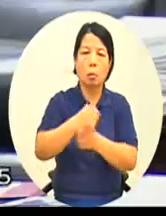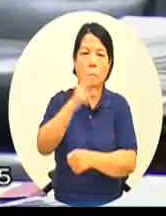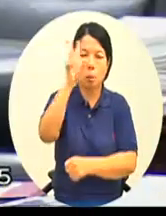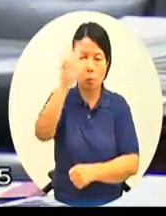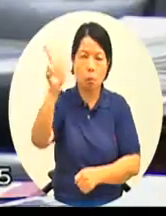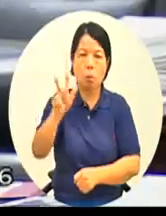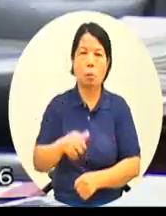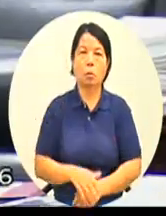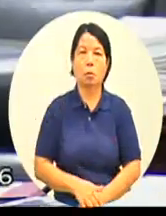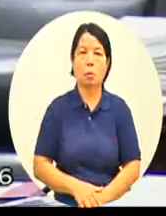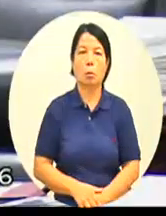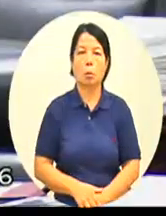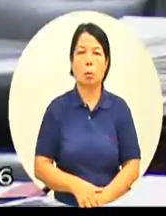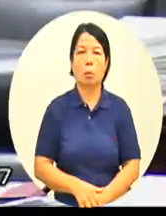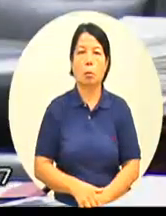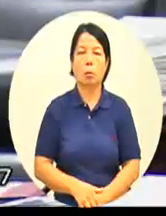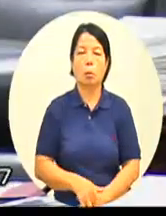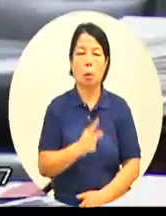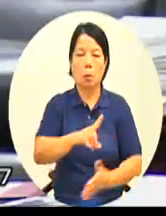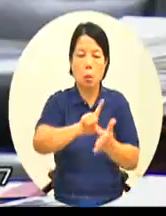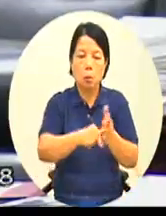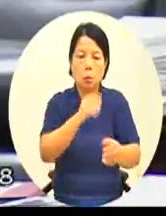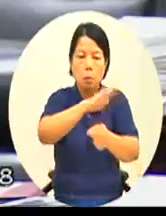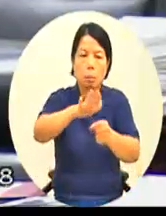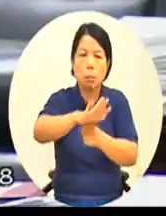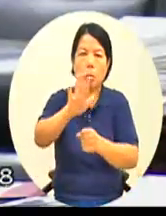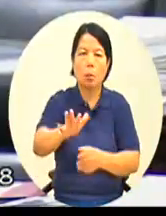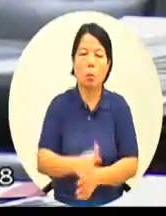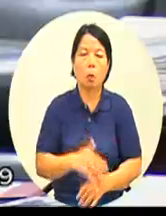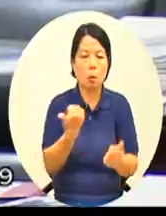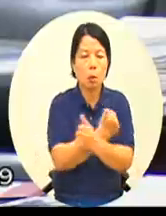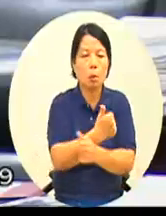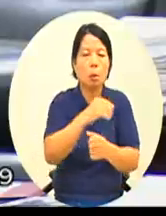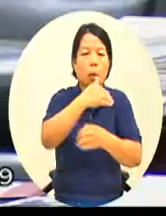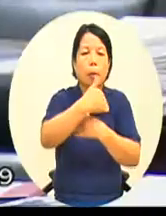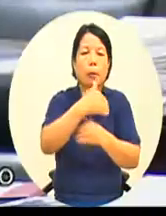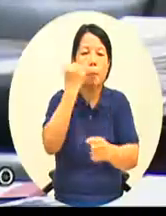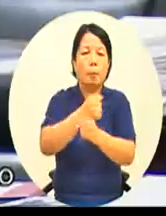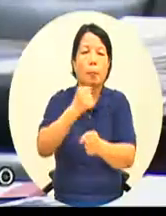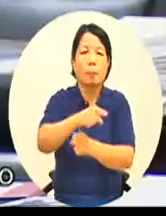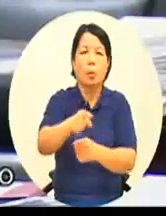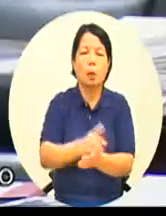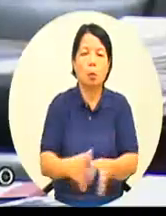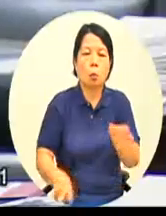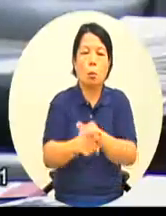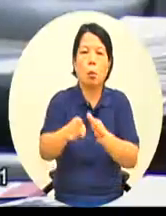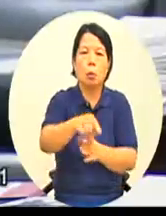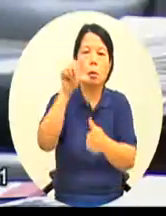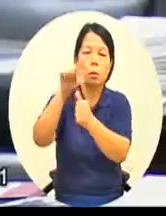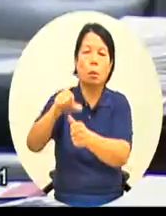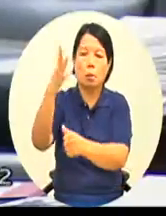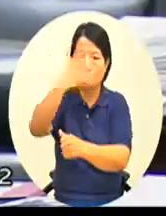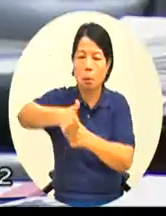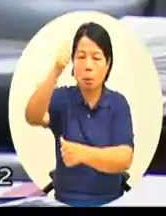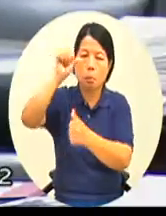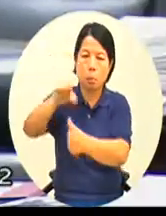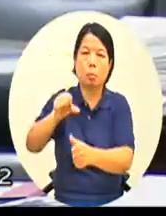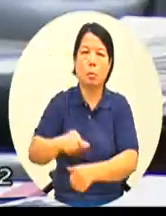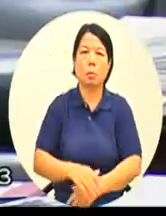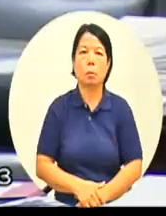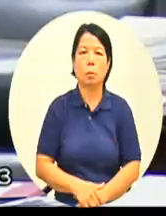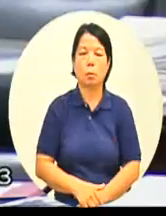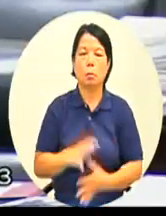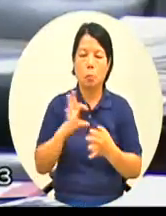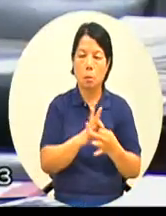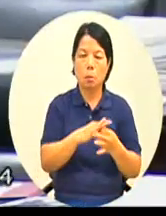了。 对， 他的时间已经满了，他又去带他的班，结果你们认为他这样是违法，又开罚业者。 对，因为我